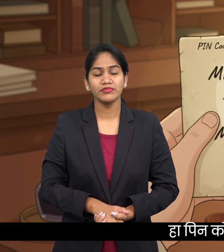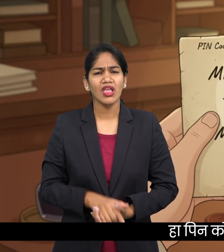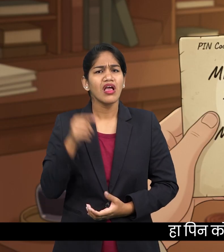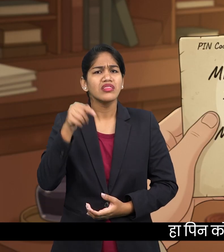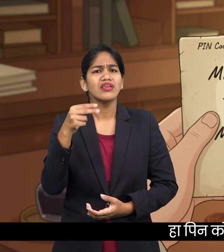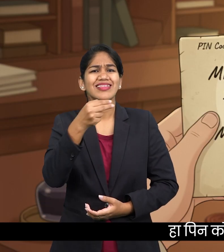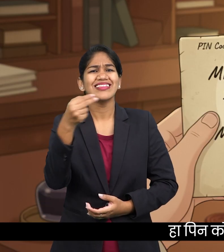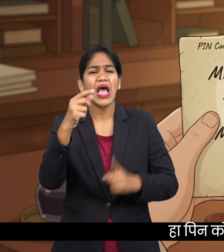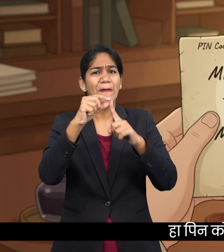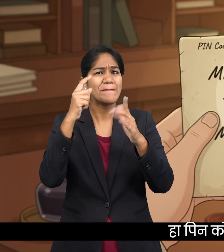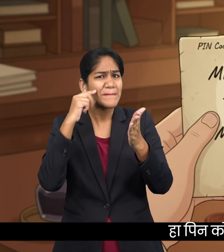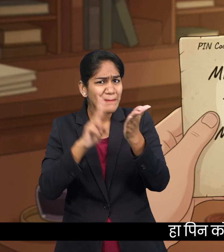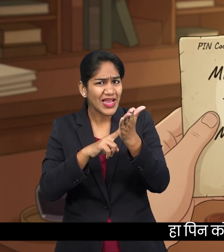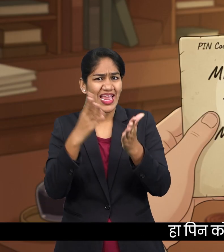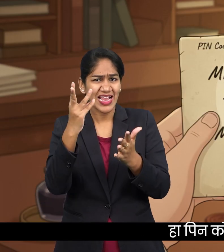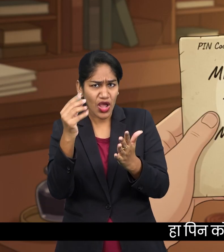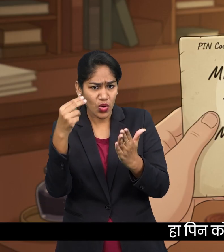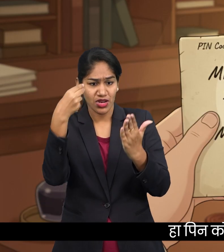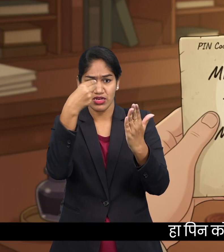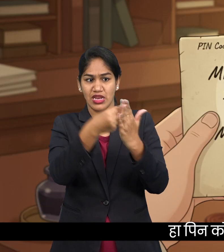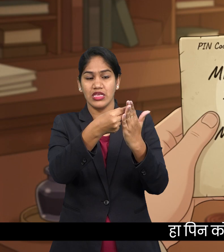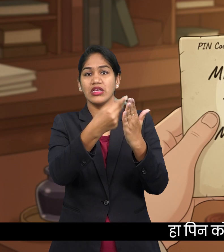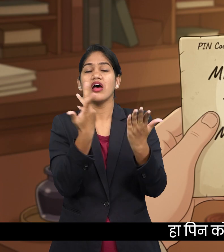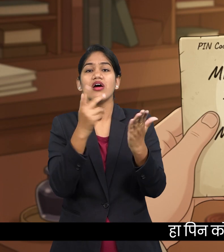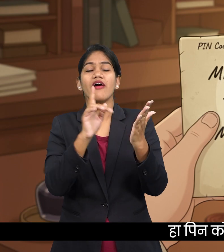हा पिन कोड पत्त्यावर लिहावा लागतो.